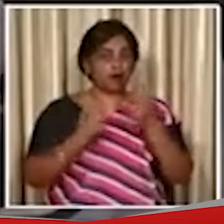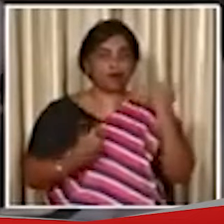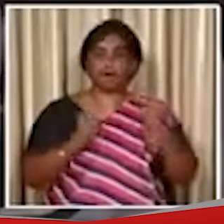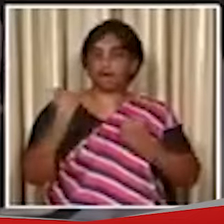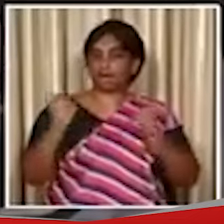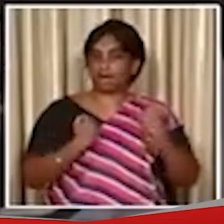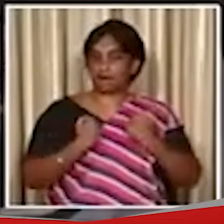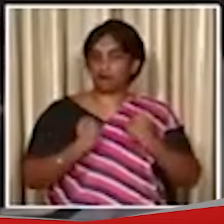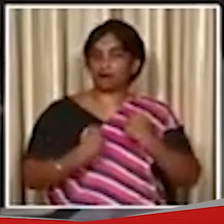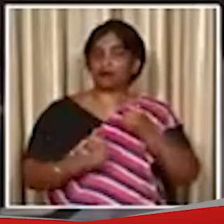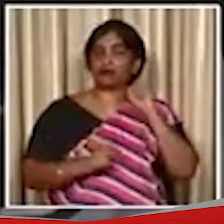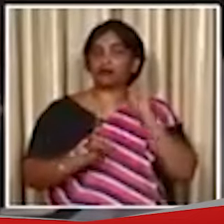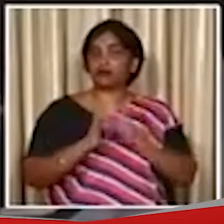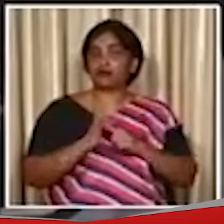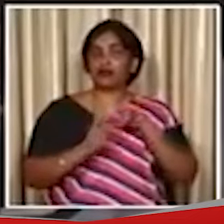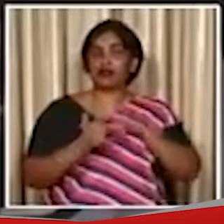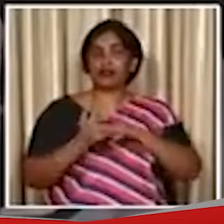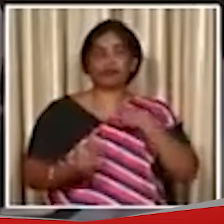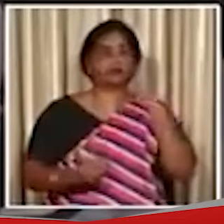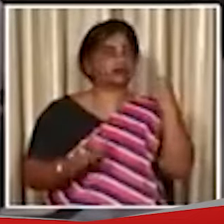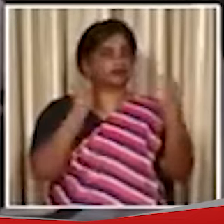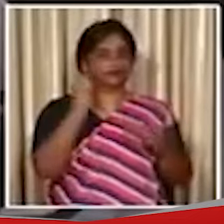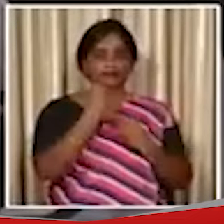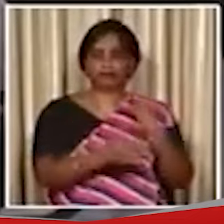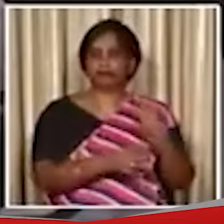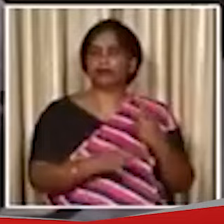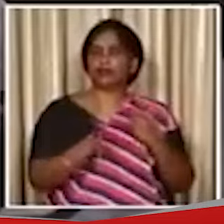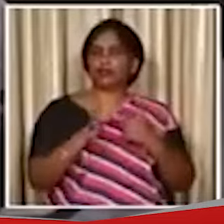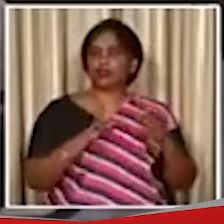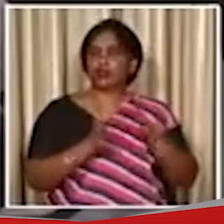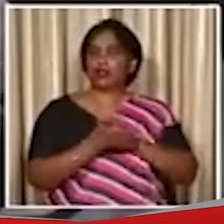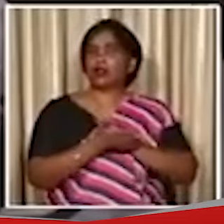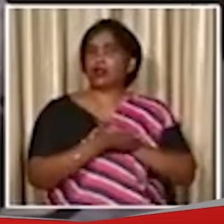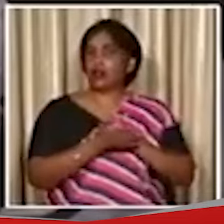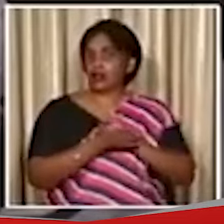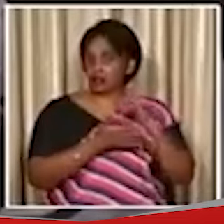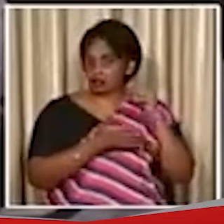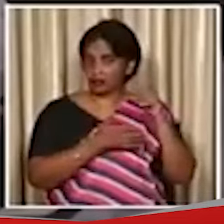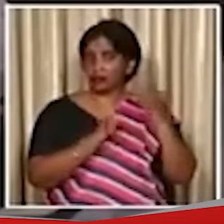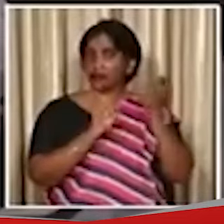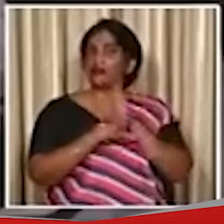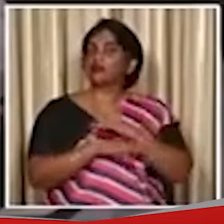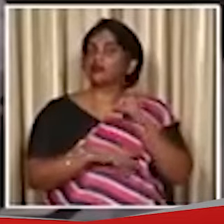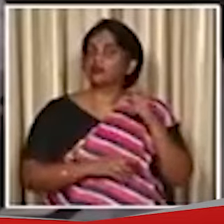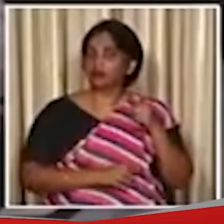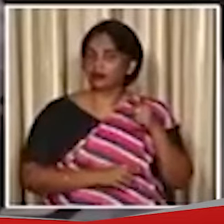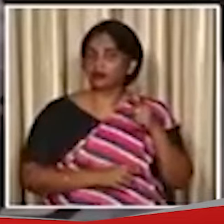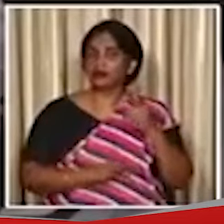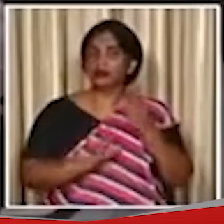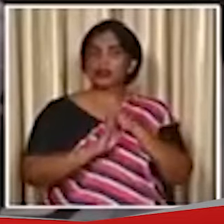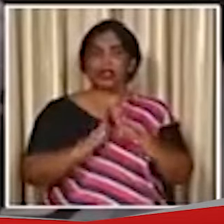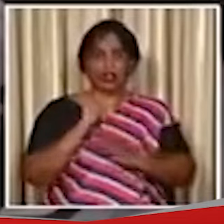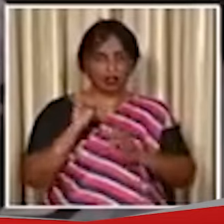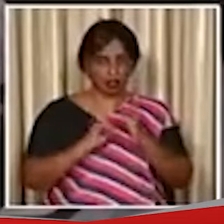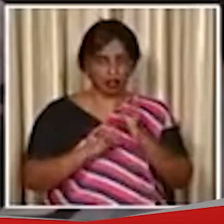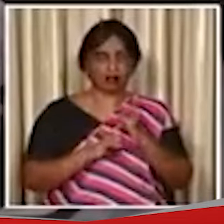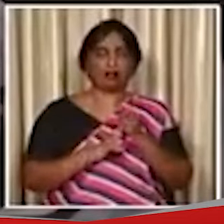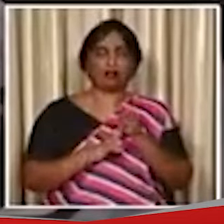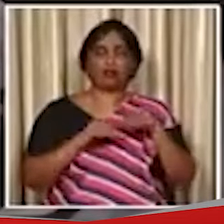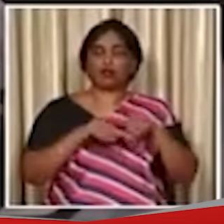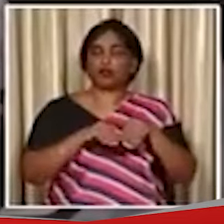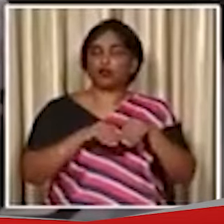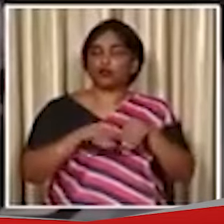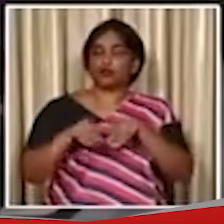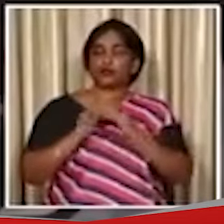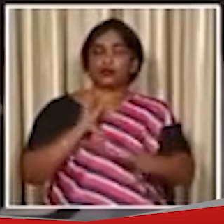වාහන ටික මේ සම්බන්ධි කරන ලේකම්වරුට ගන්න. මේ අන්රාධපුරේ හැරිසන් පහුගේ දවස්සල හිට මන්ත්‍රීවරයා